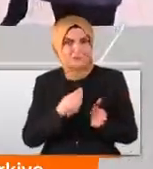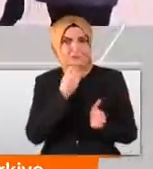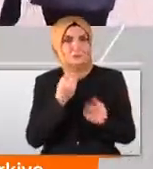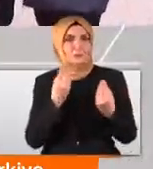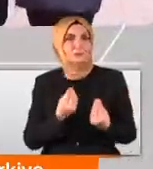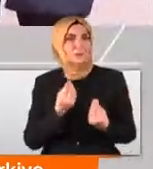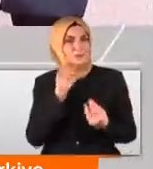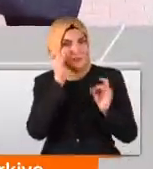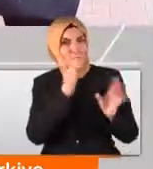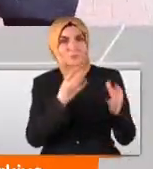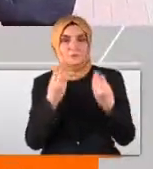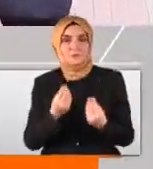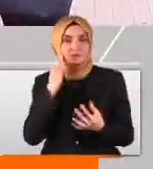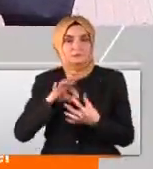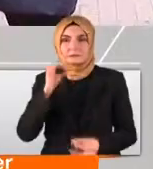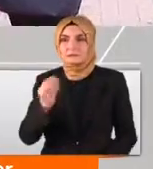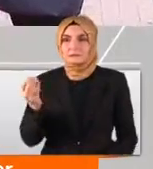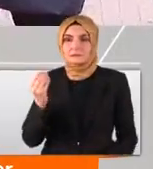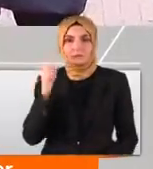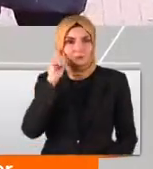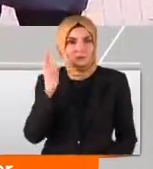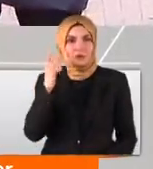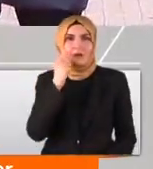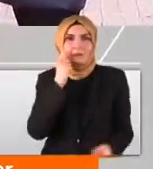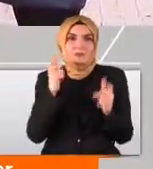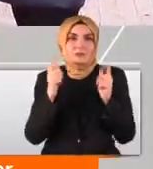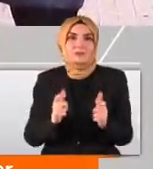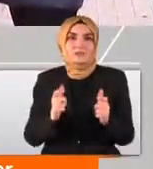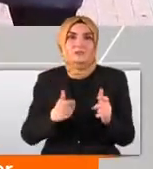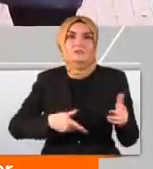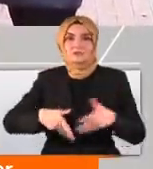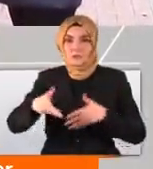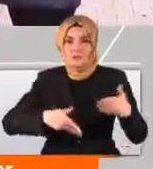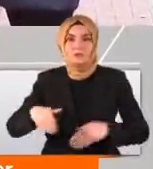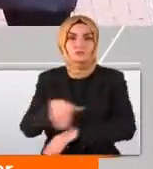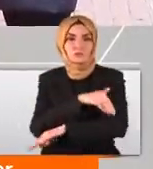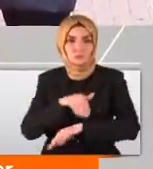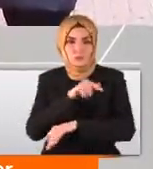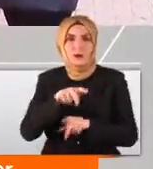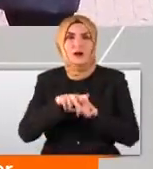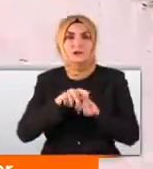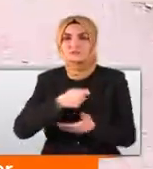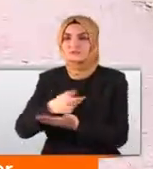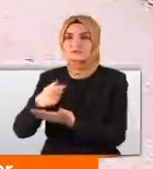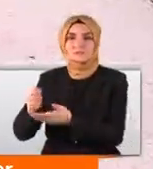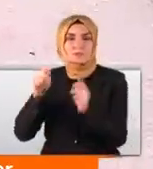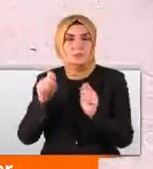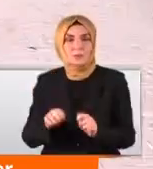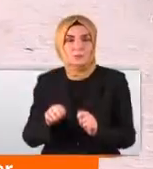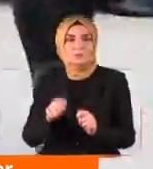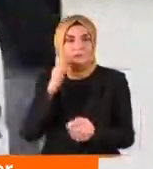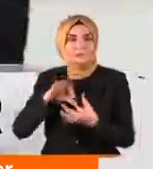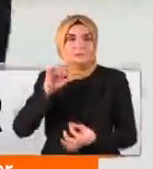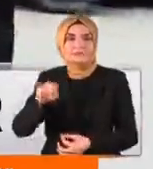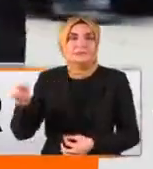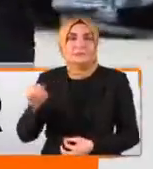tabii Ankara'da, caddelerde, sokaklarda böyle atlarla paket servis dağıttığımız için insanlar tabii ki ilgiyle